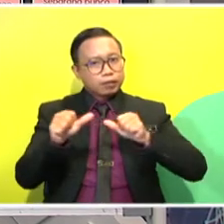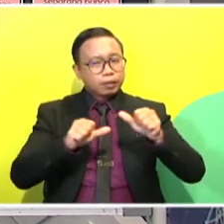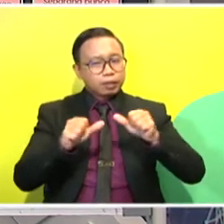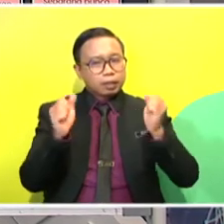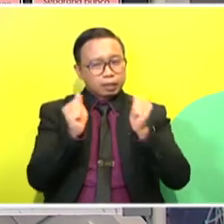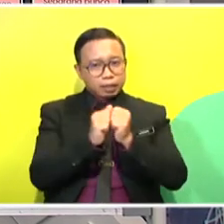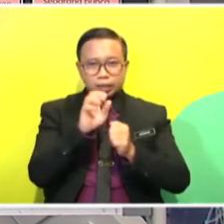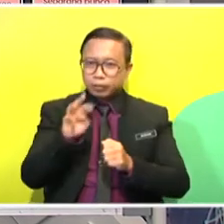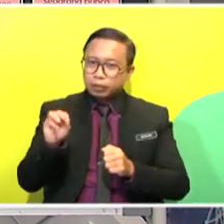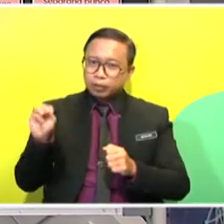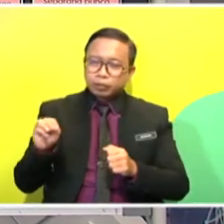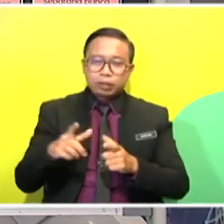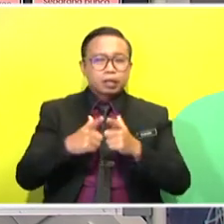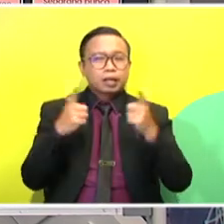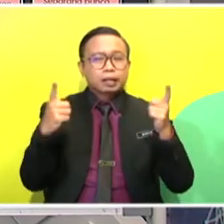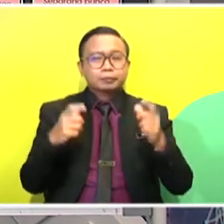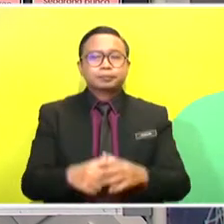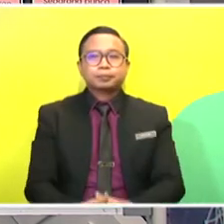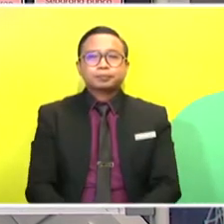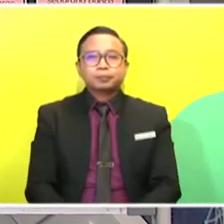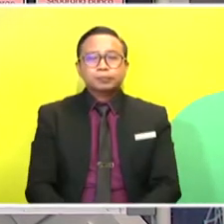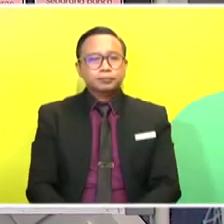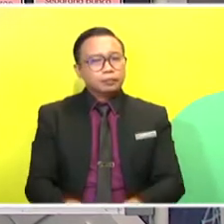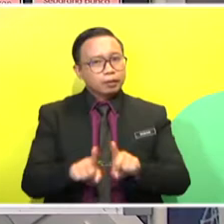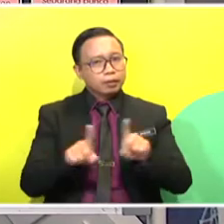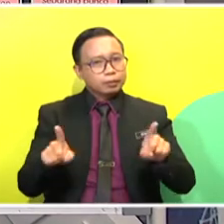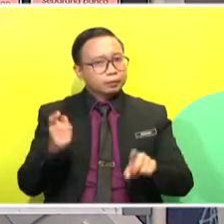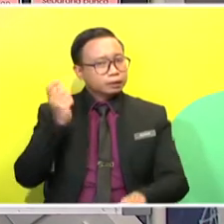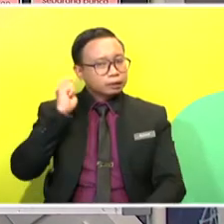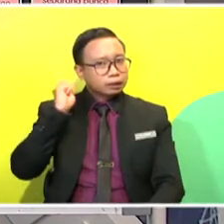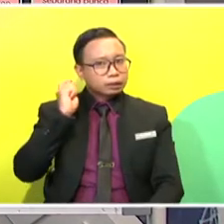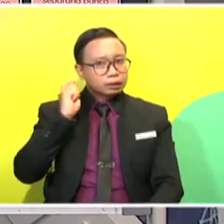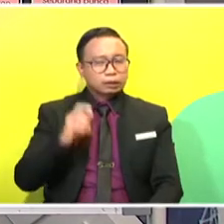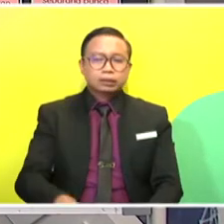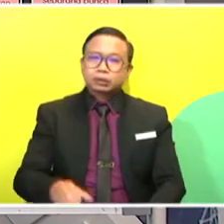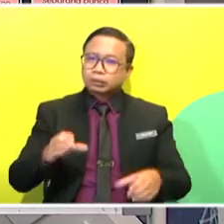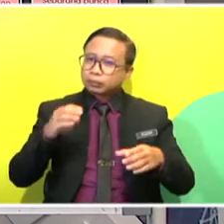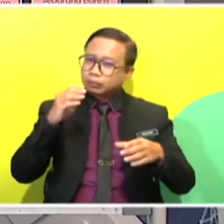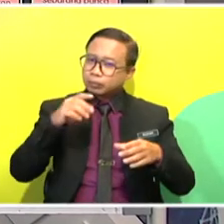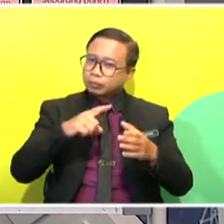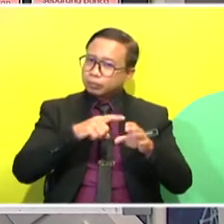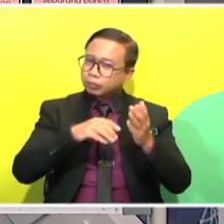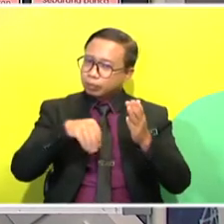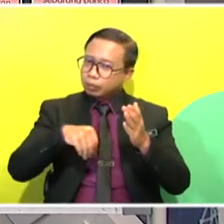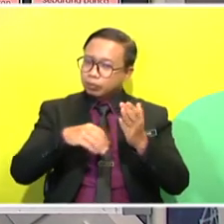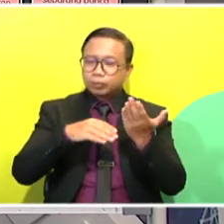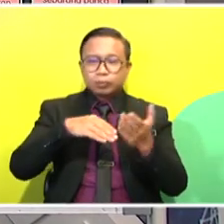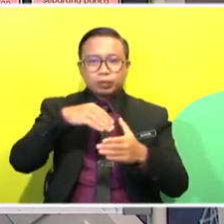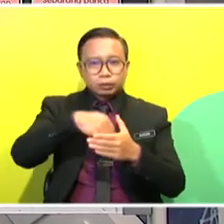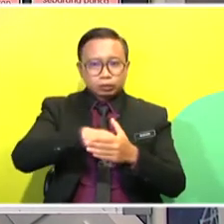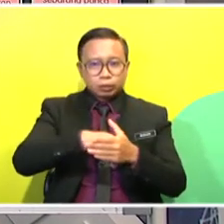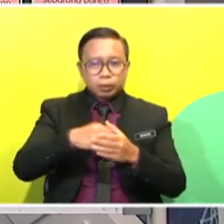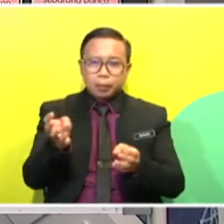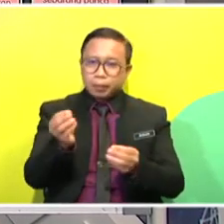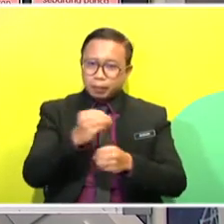dengan murid-murid yang lain. Tapi kan, Cikgu, tadi masa kita nak masuk makmal komputer, Cikgu Anwar ada pesan pada Nisa.